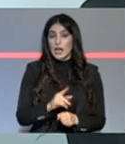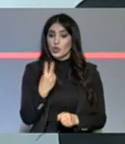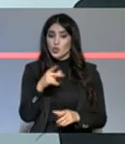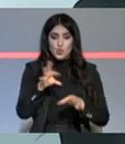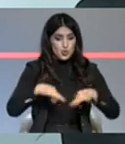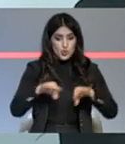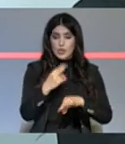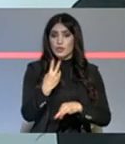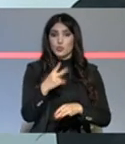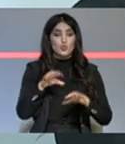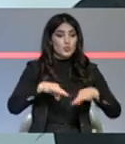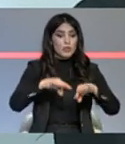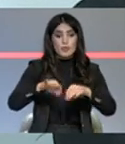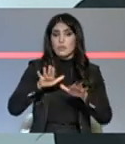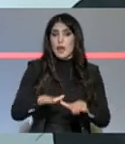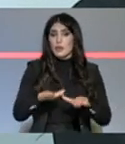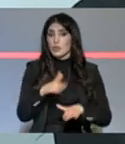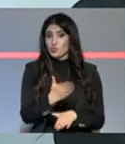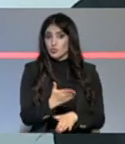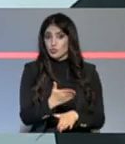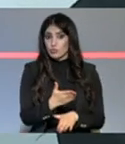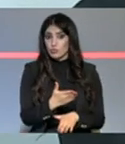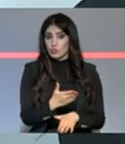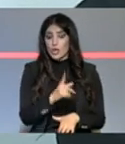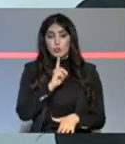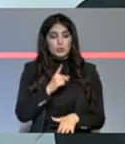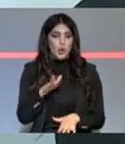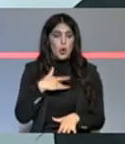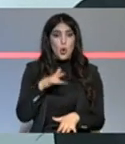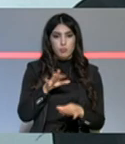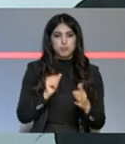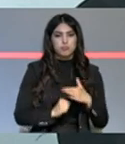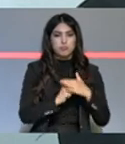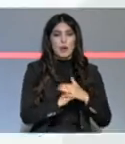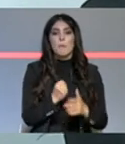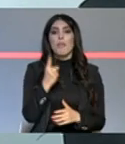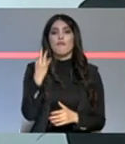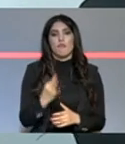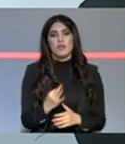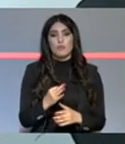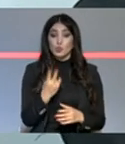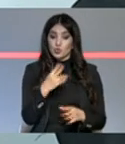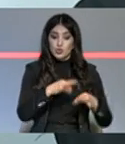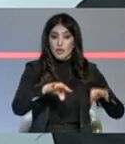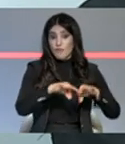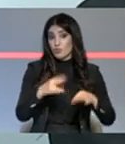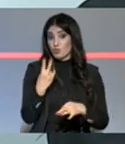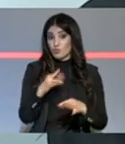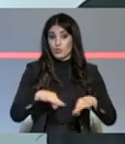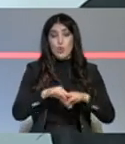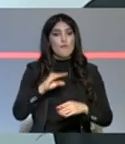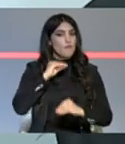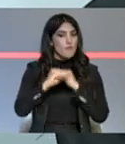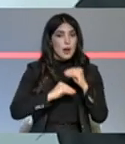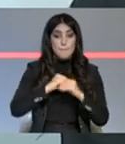رينيماسيون، توا هذوما الضغط عليهم توا مازالوا معبين وتقريب طاقة استيعاب 100%. وهذا هو في العالم كامل، أنه